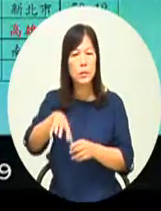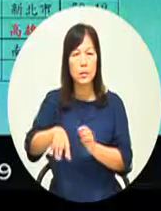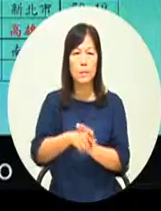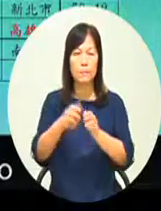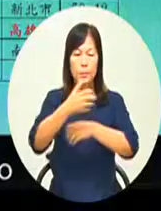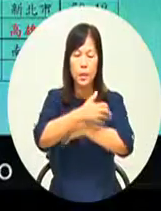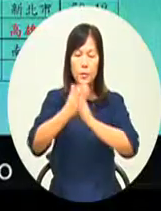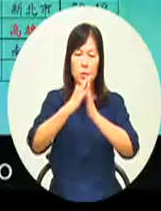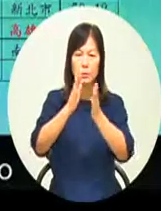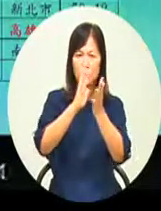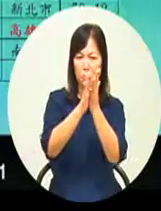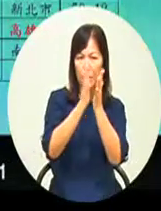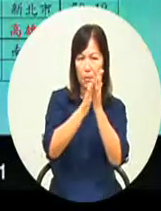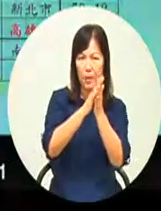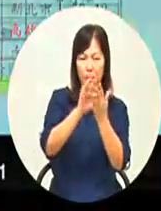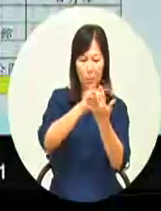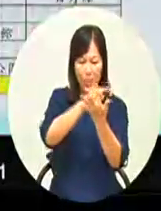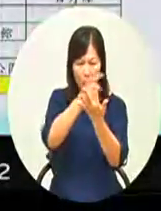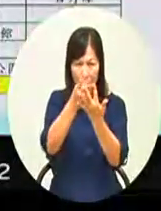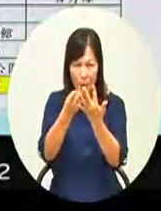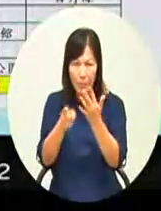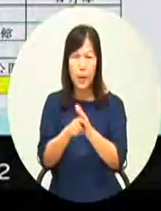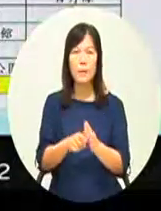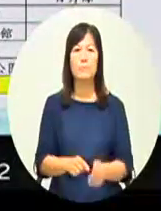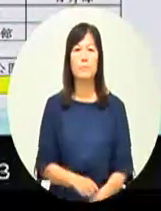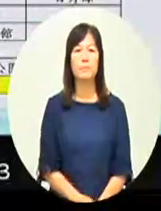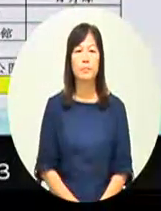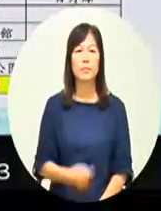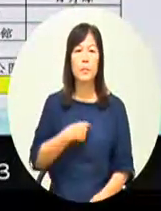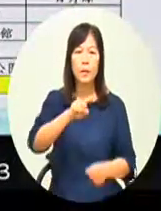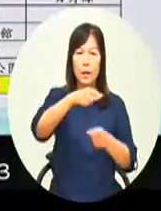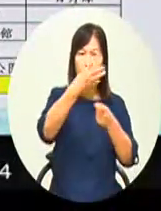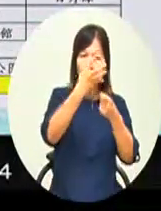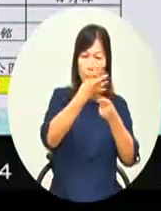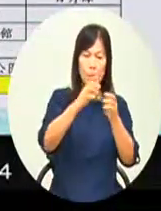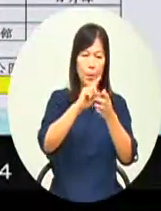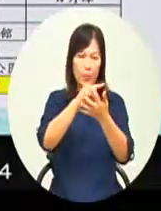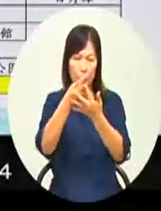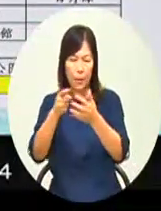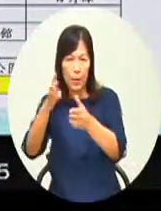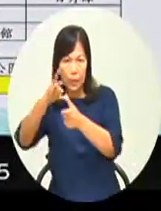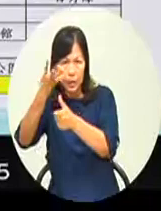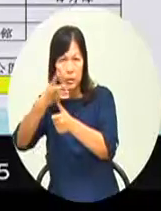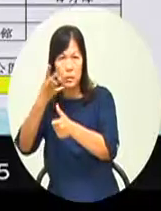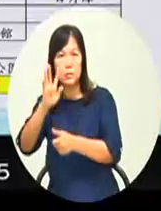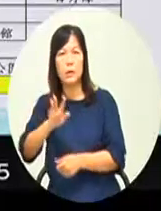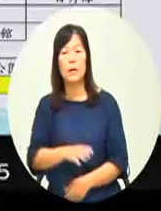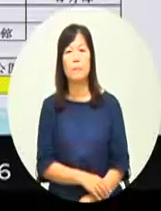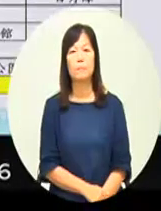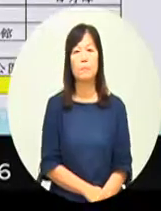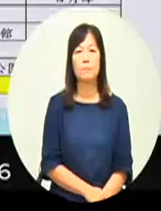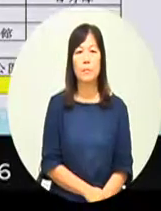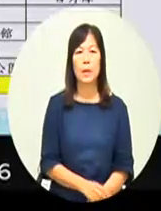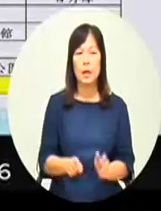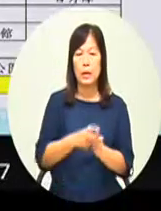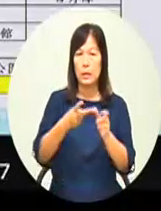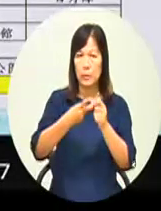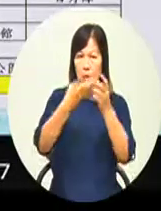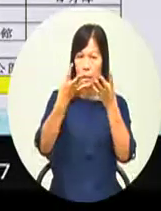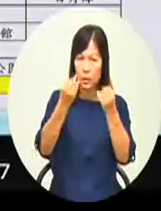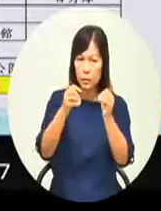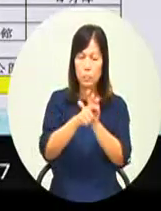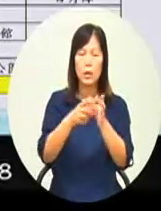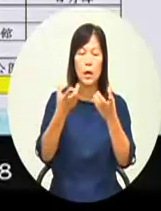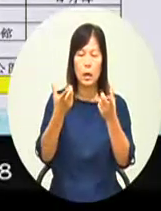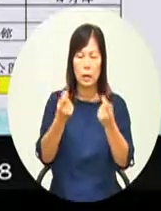市的排名，好，我们是到104年是排在第四名。好，那第二个数字也是观